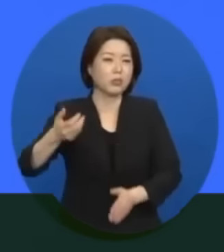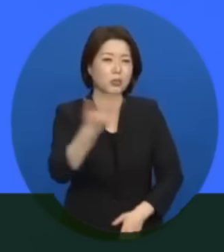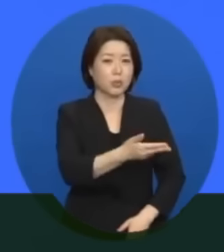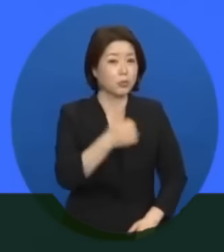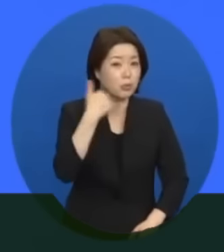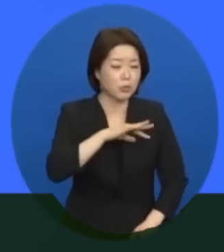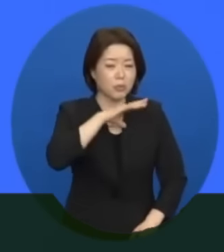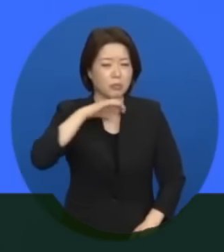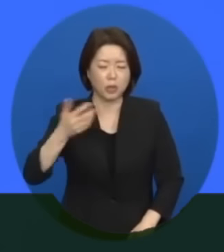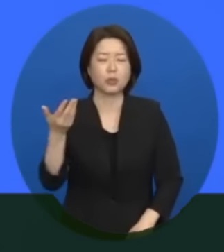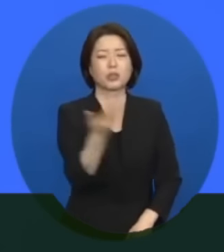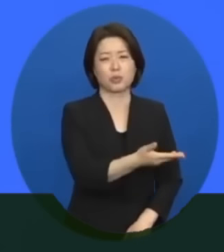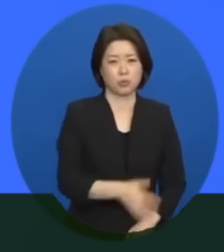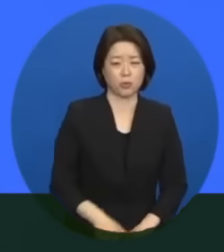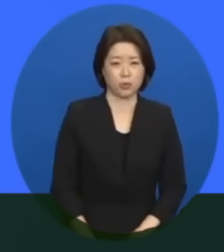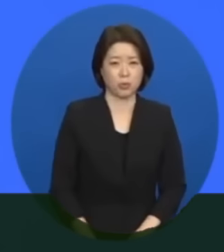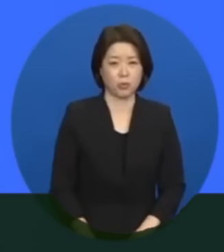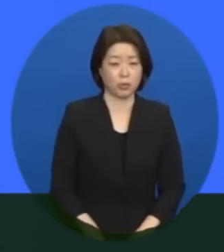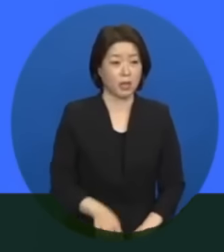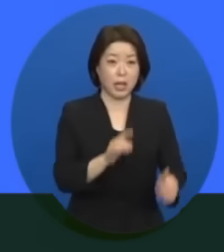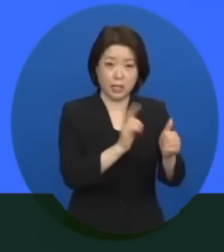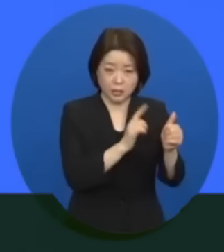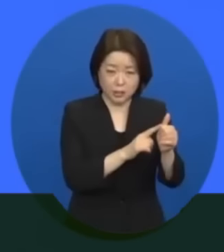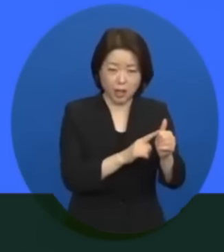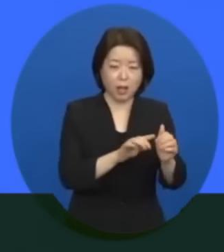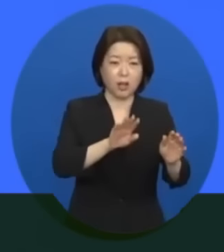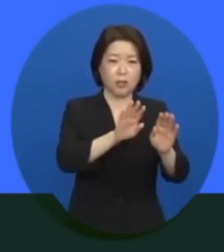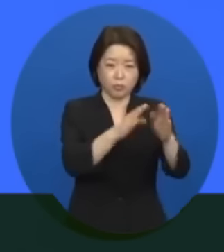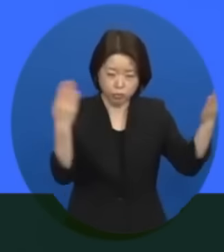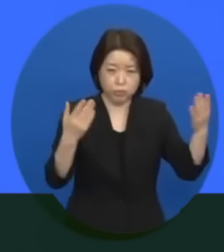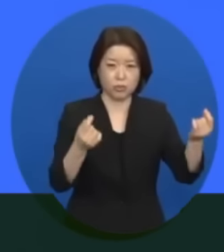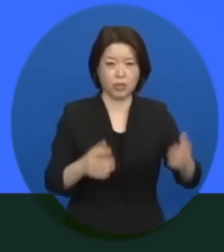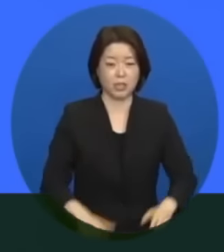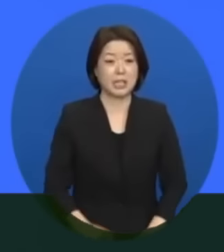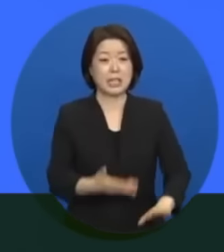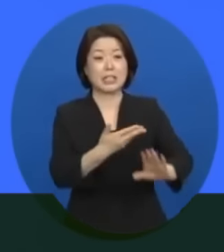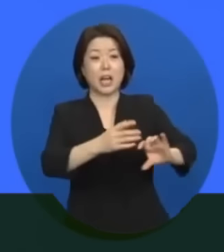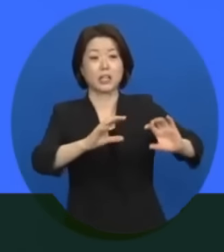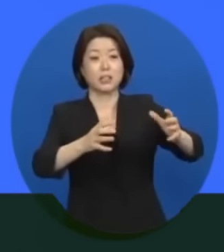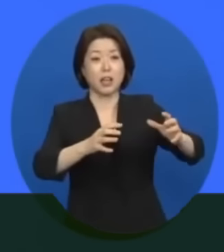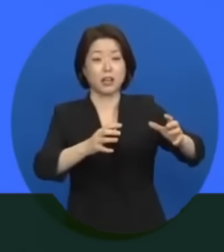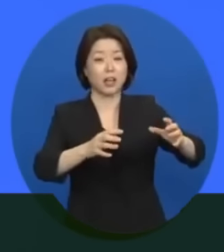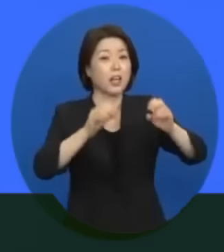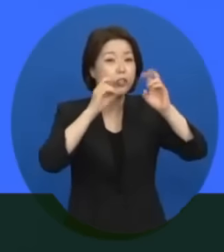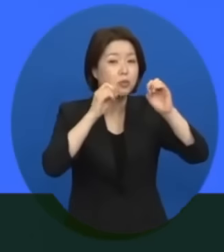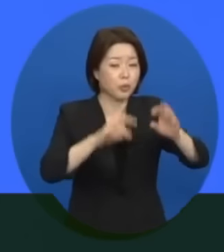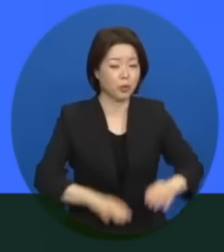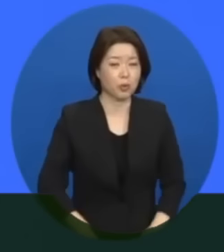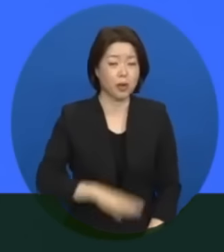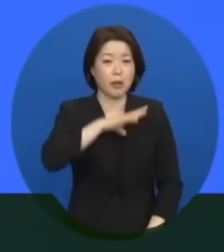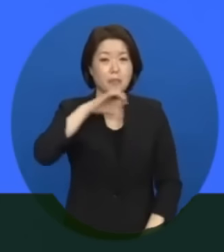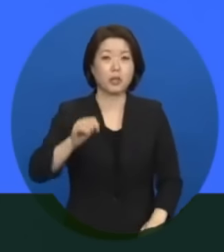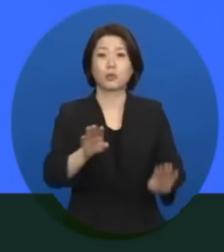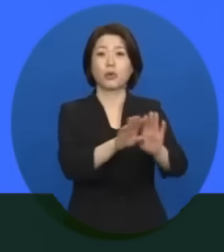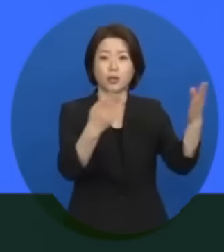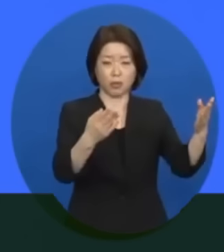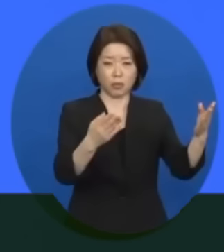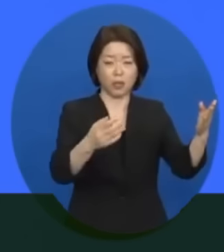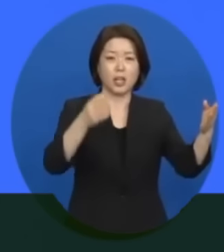베드로에게 그가 문을 여는 거예요 이방인의 성계 문을 베드로가 열어요 그리고 사도